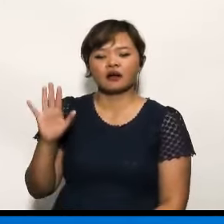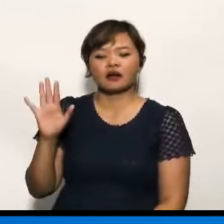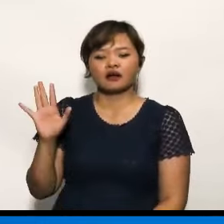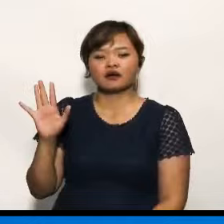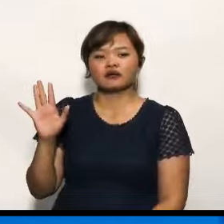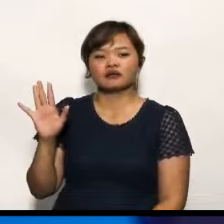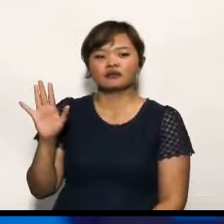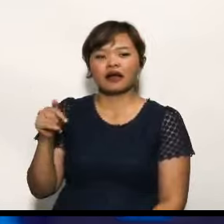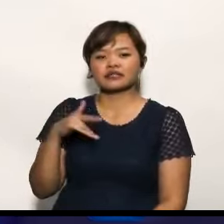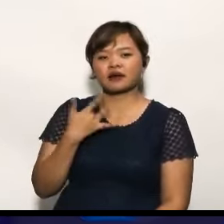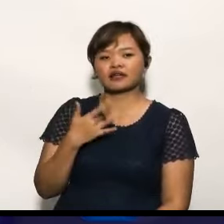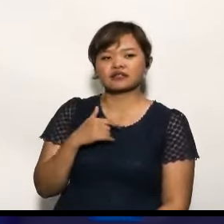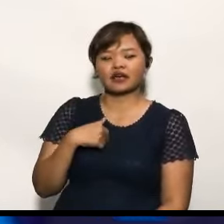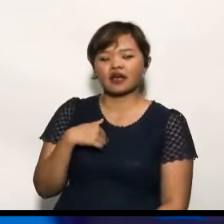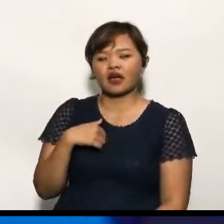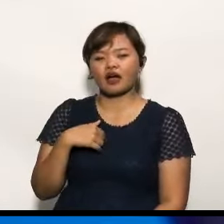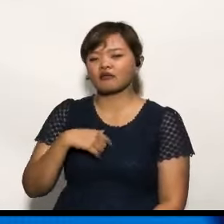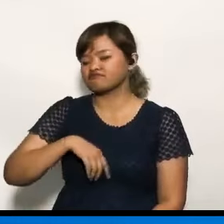masih merasa saya bukan siapa-siapa.